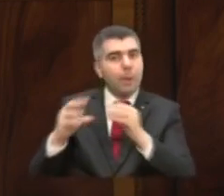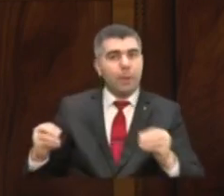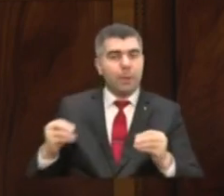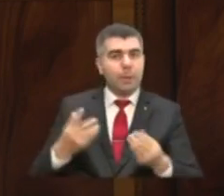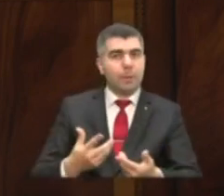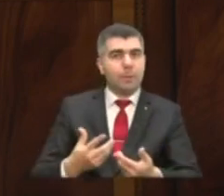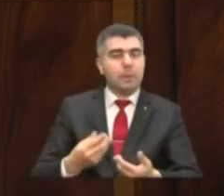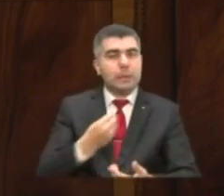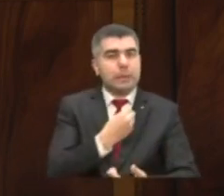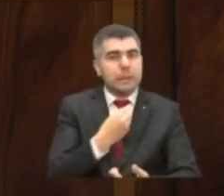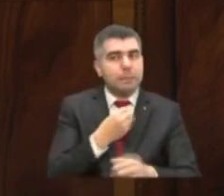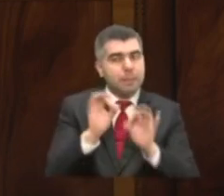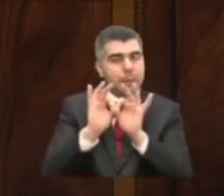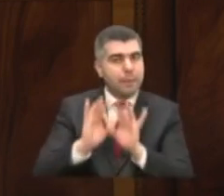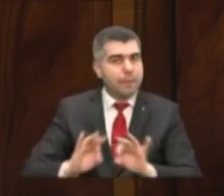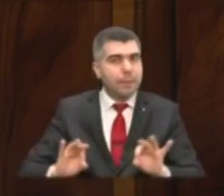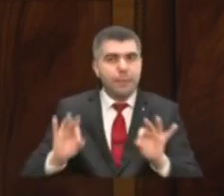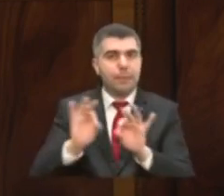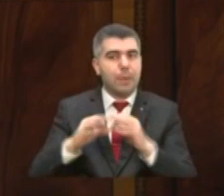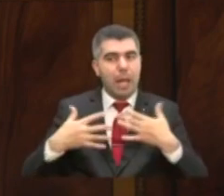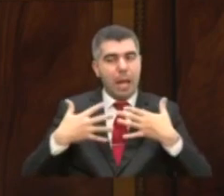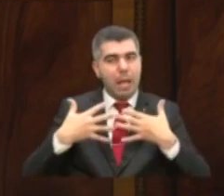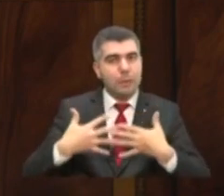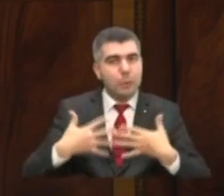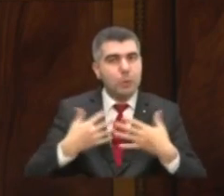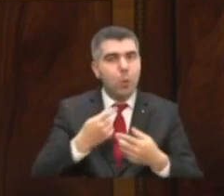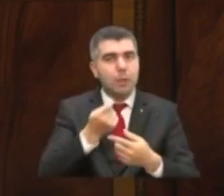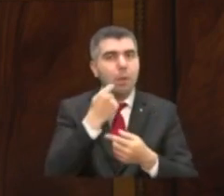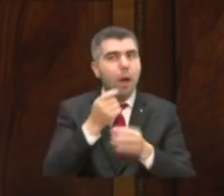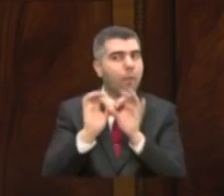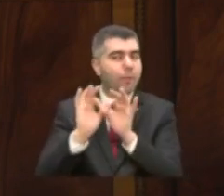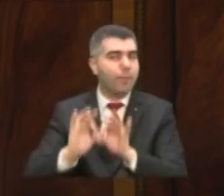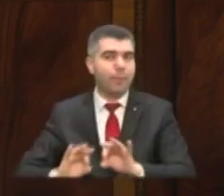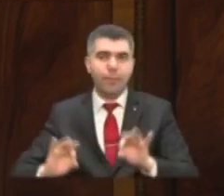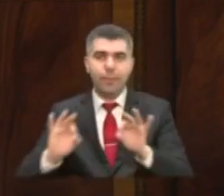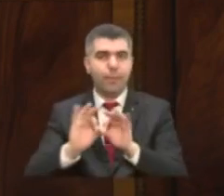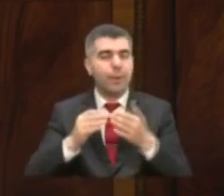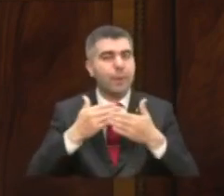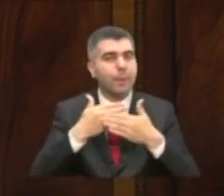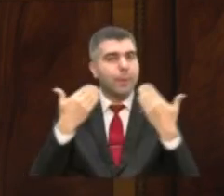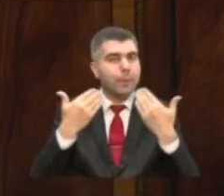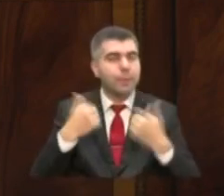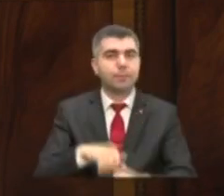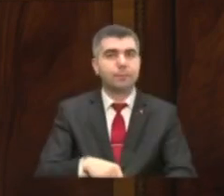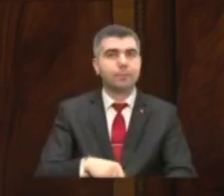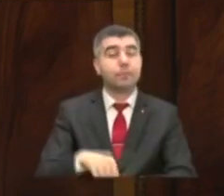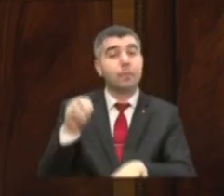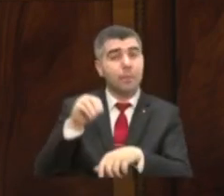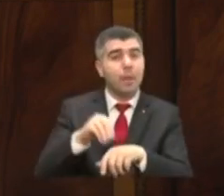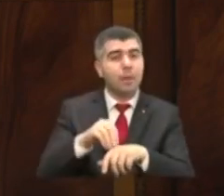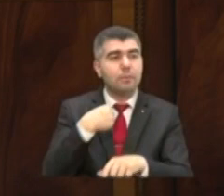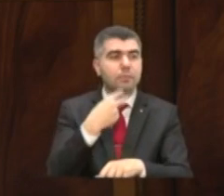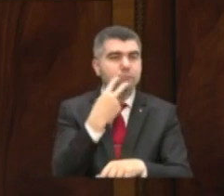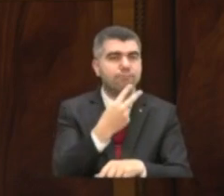ما فيها لا أطر طبية ولا تجهيزات ولا كذلك أدوية. كذلك غياب تجهيزات طبية، وكثيرا